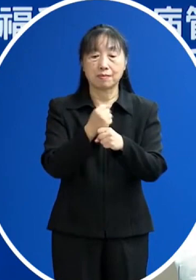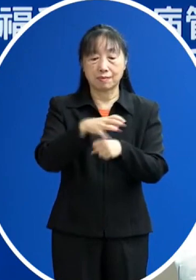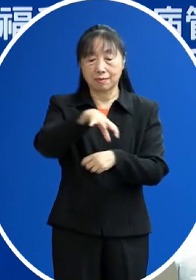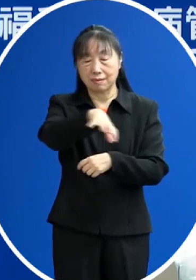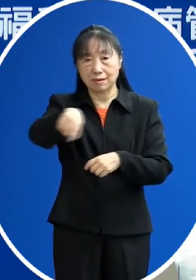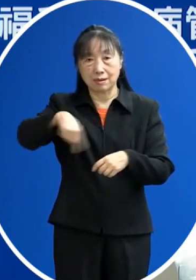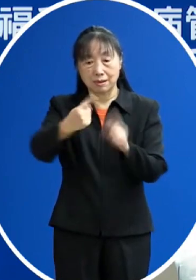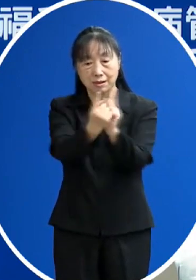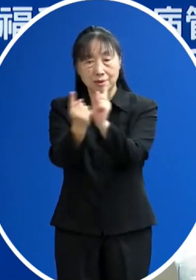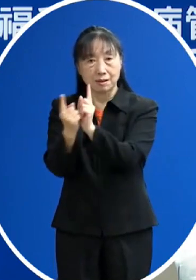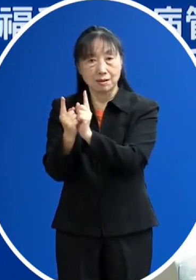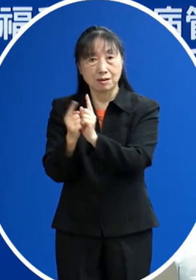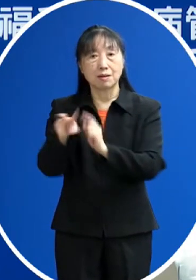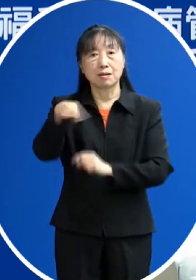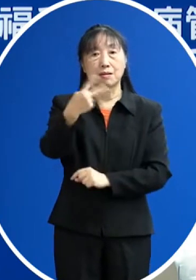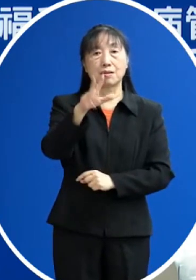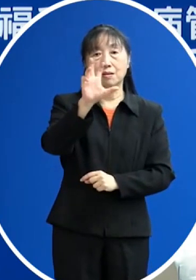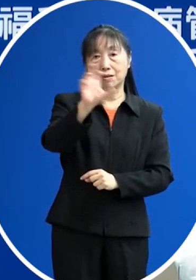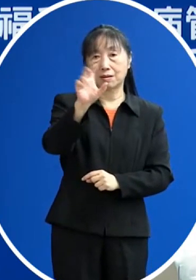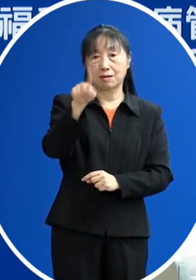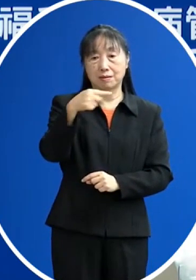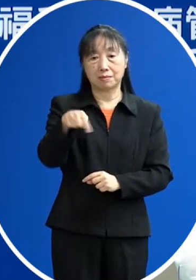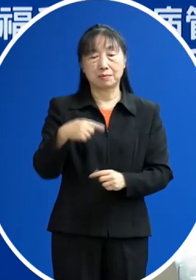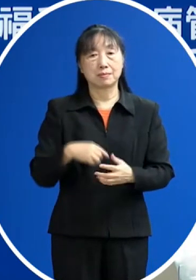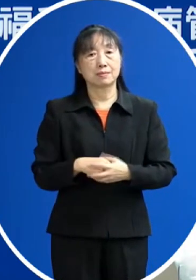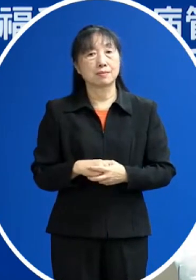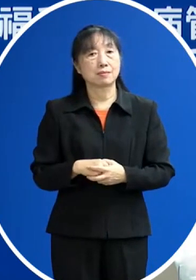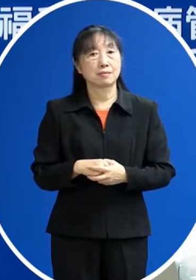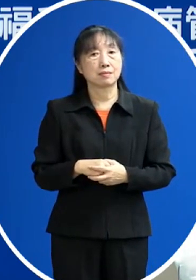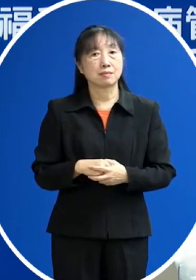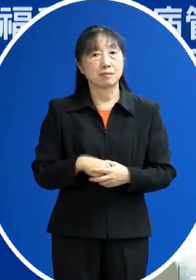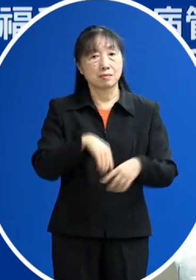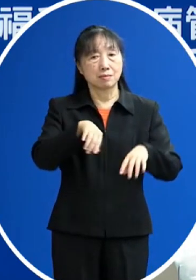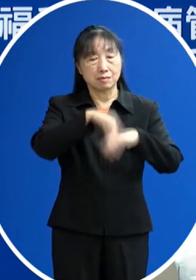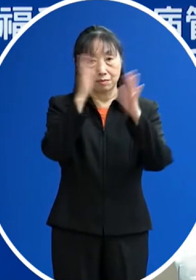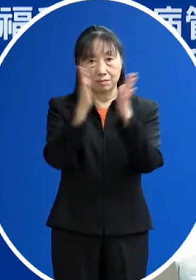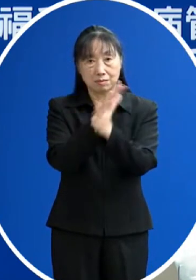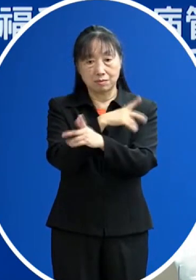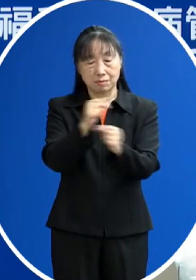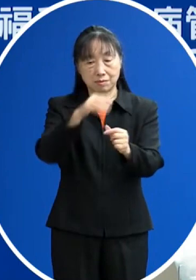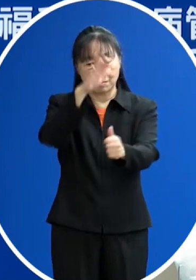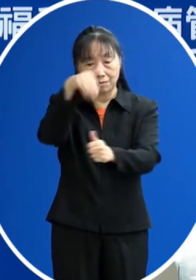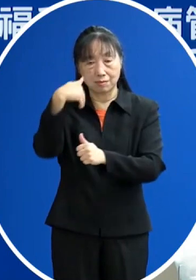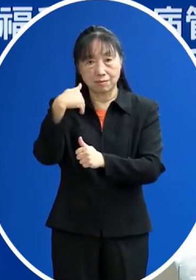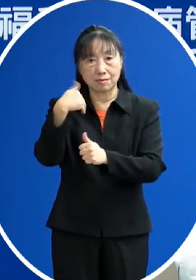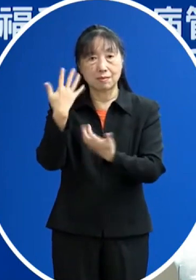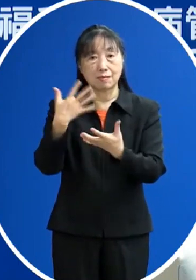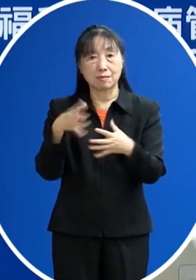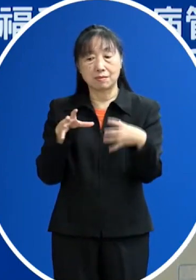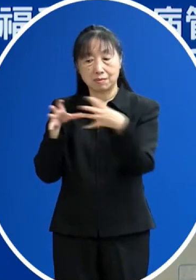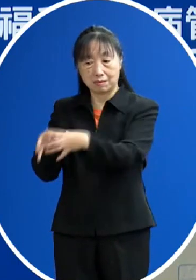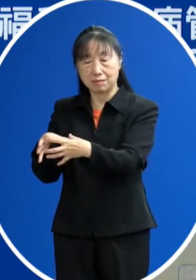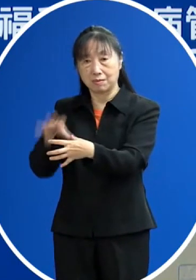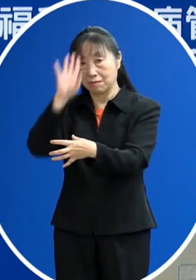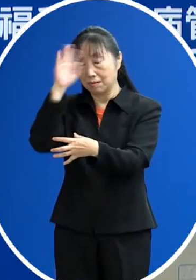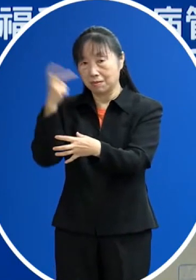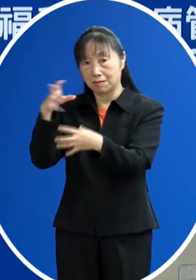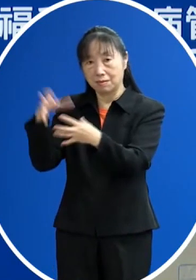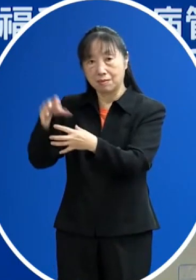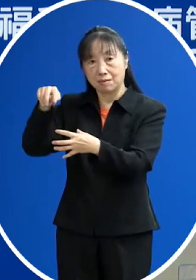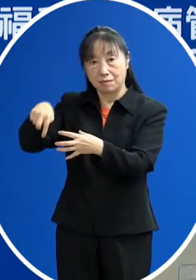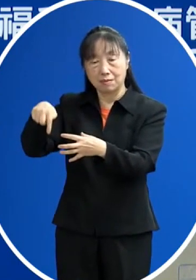关接触者是280名，哦，那全部哦收住在集中检疫所，